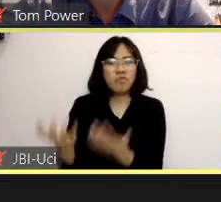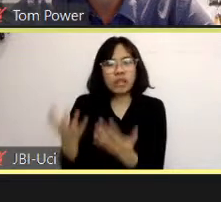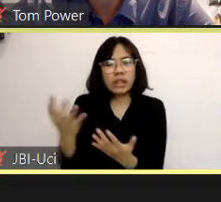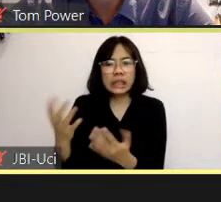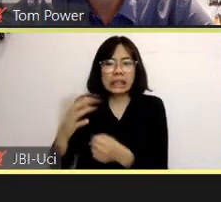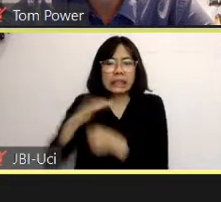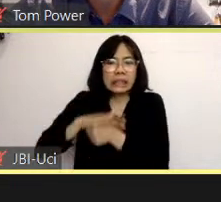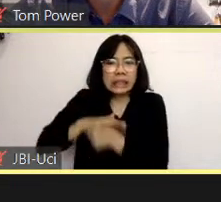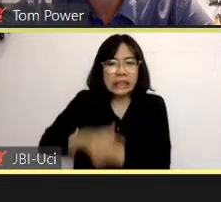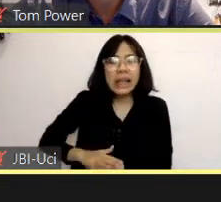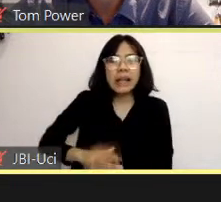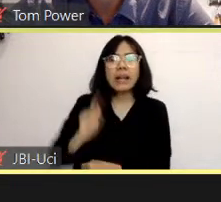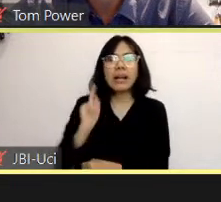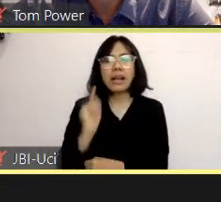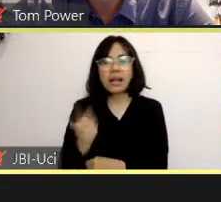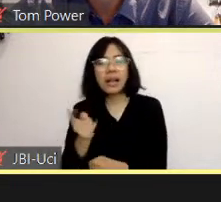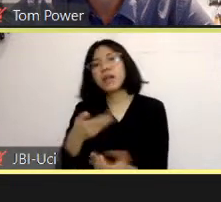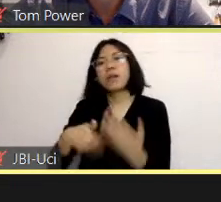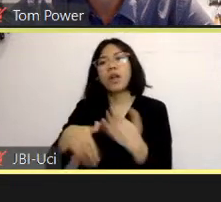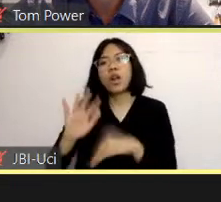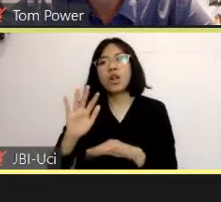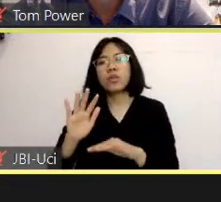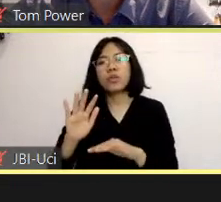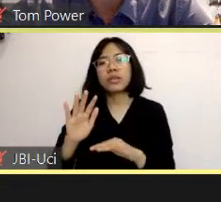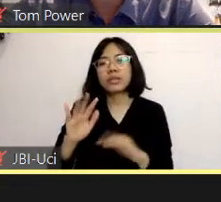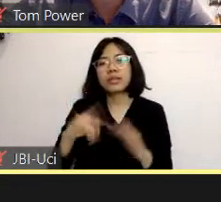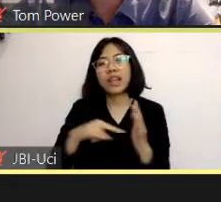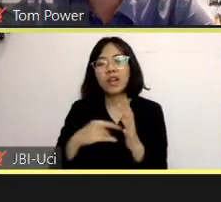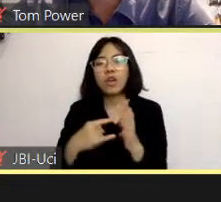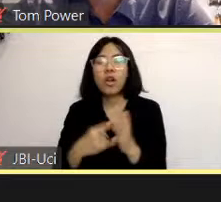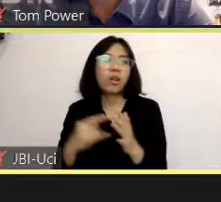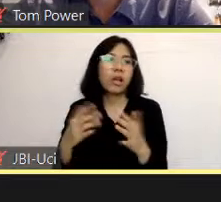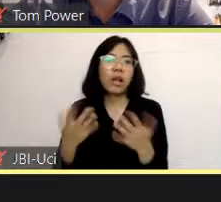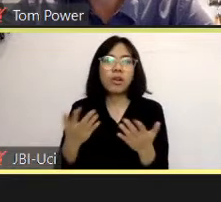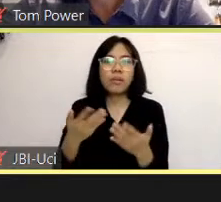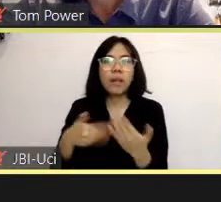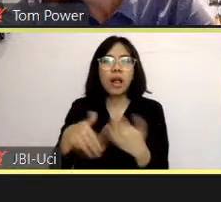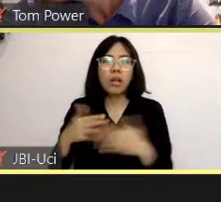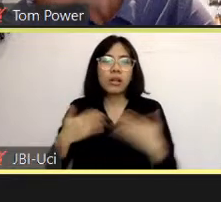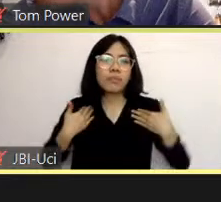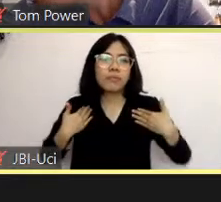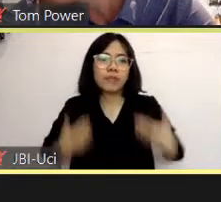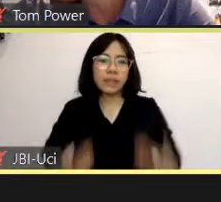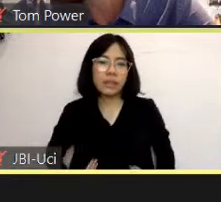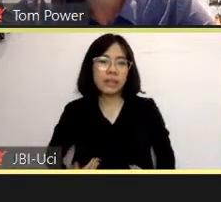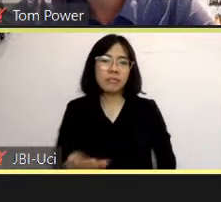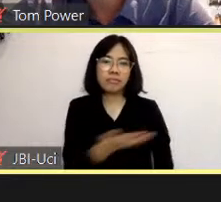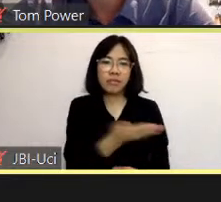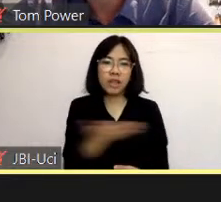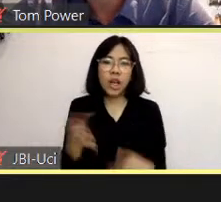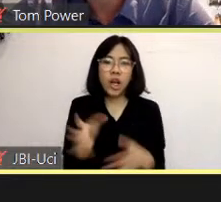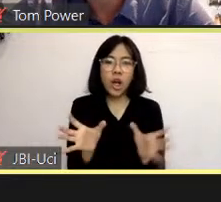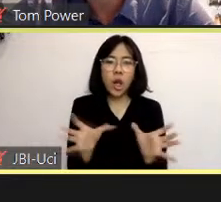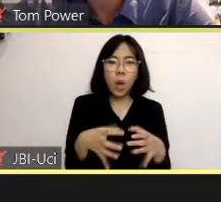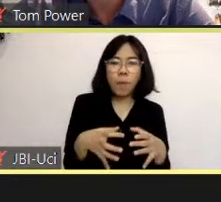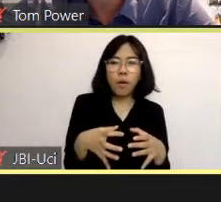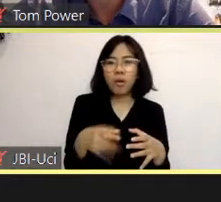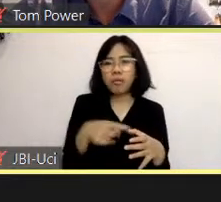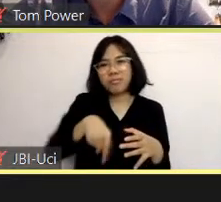menyertai dari serangan-serangan model-model serangan-serangan fisik yang mungkin sudah biasa dialami oleh kelompok masyarakat sipil.